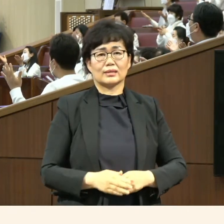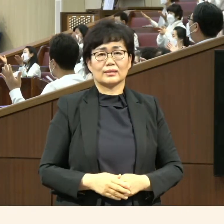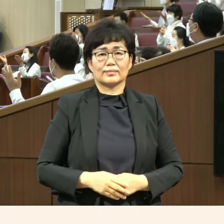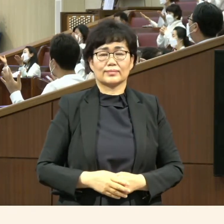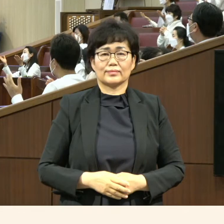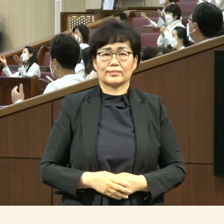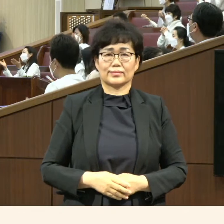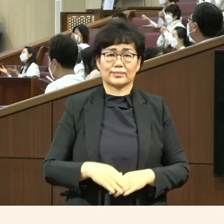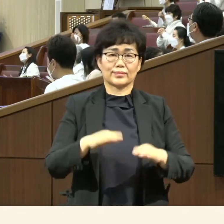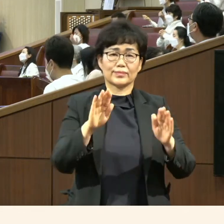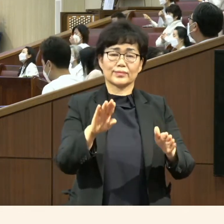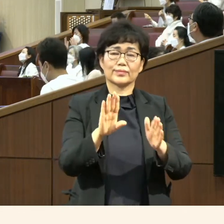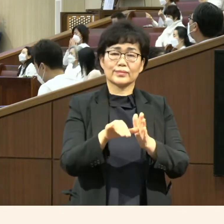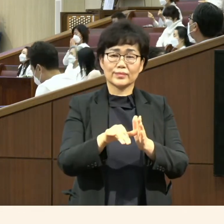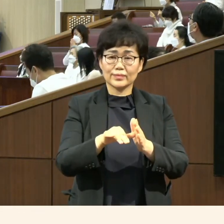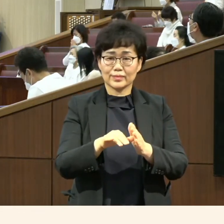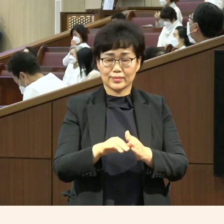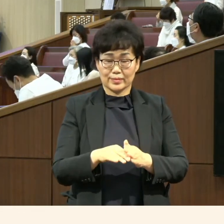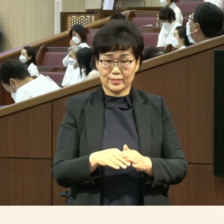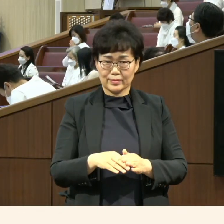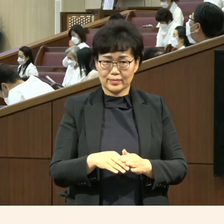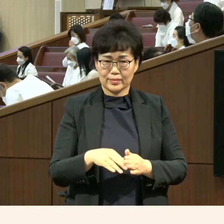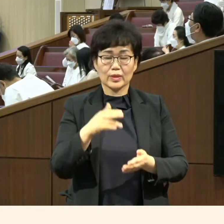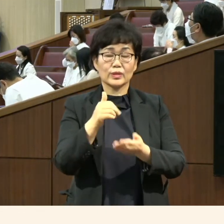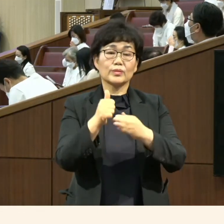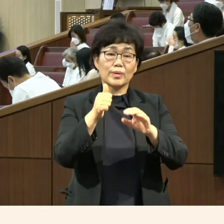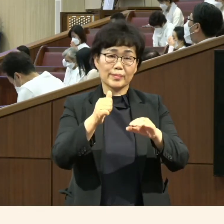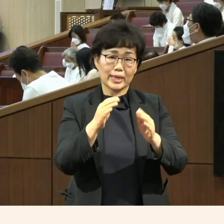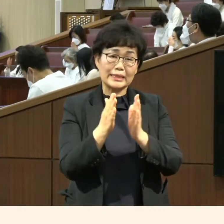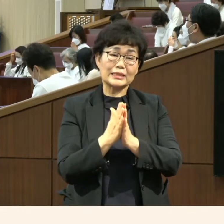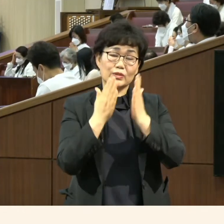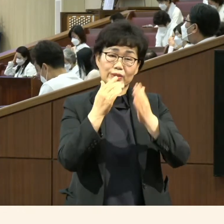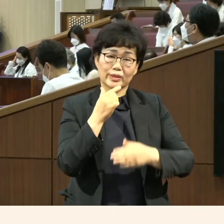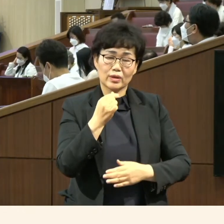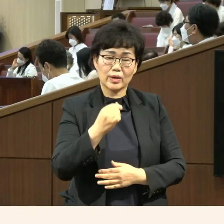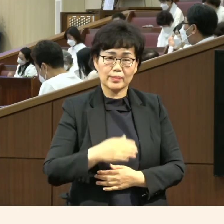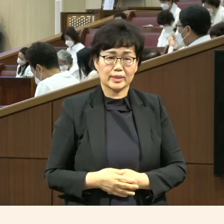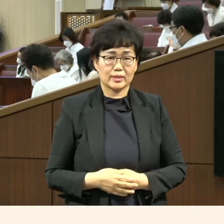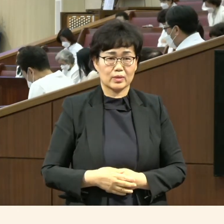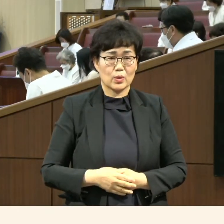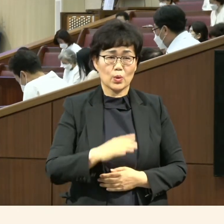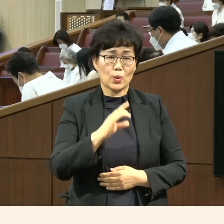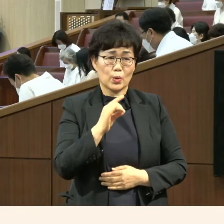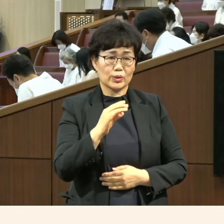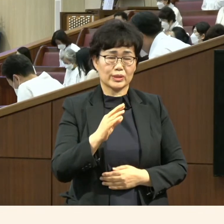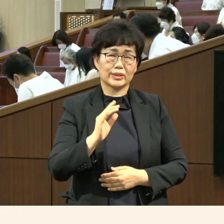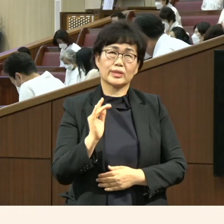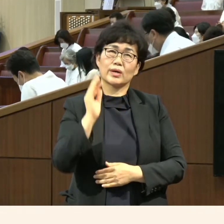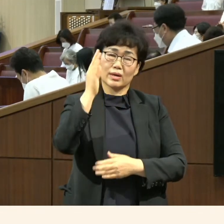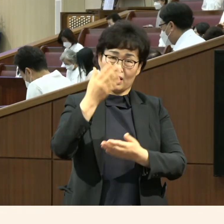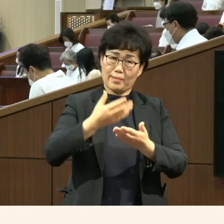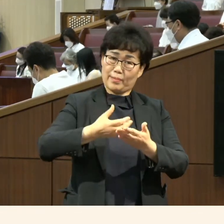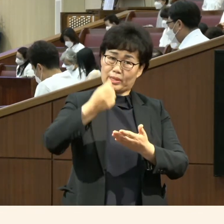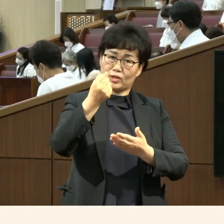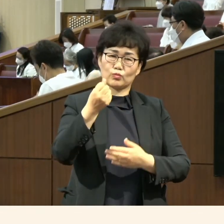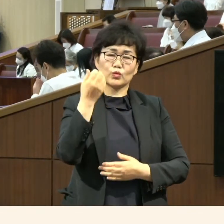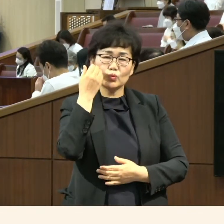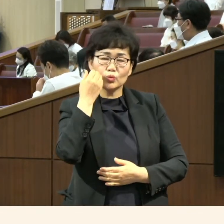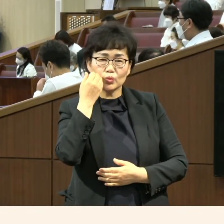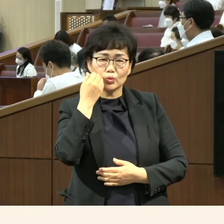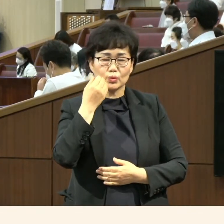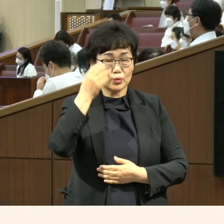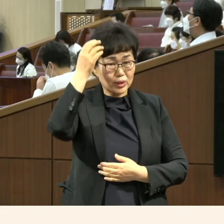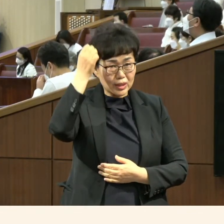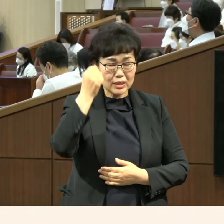이 시간에 우리 시간 그 주님 앞에 기도하며 나아가십시다. 오직 영광을 받으실 분, 우리가 기억해야 할 분은